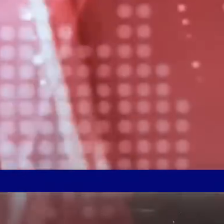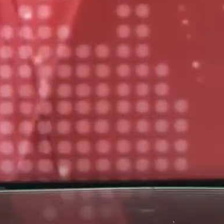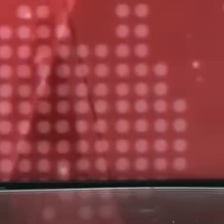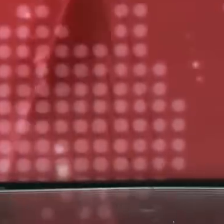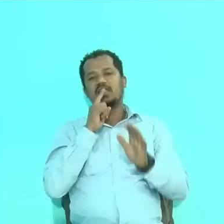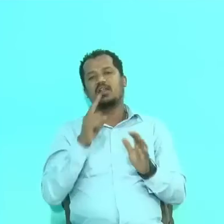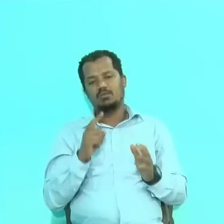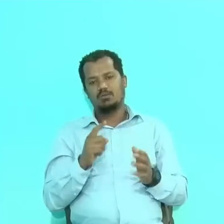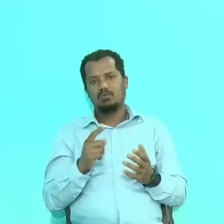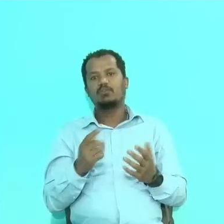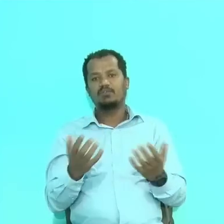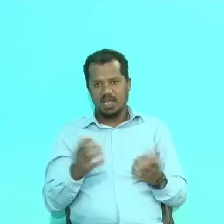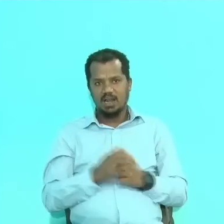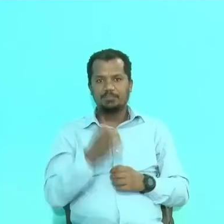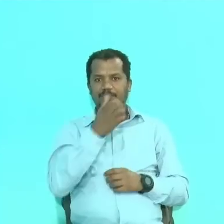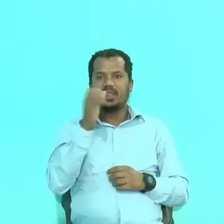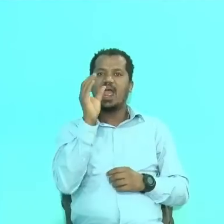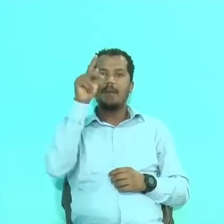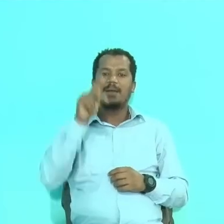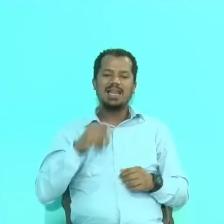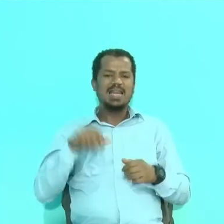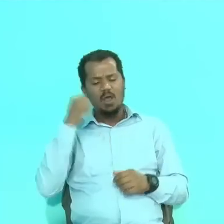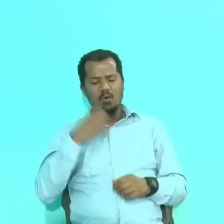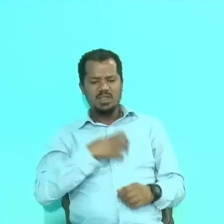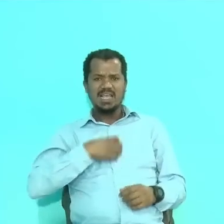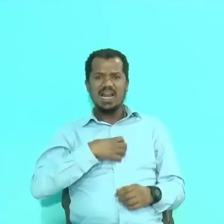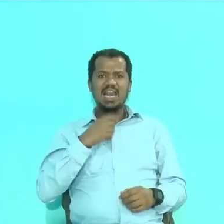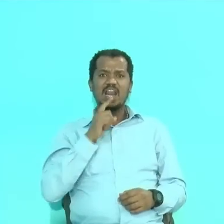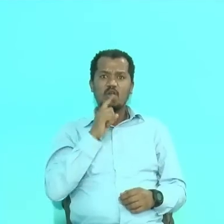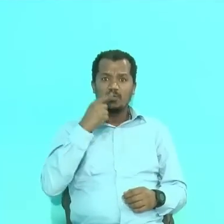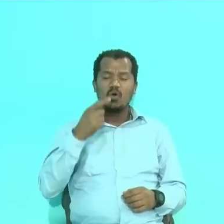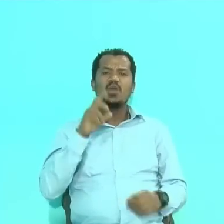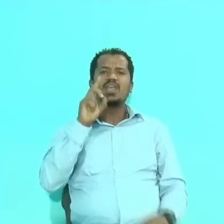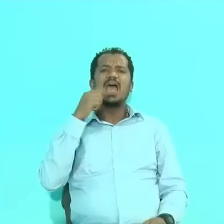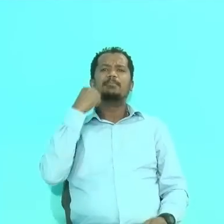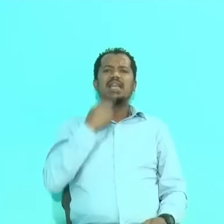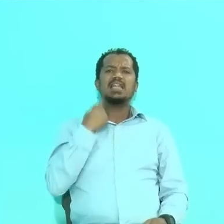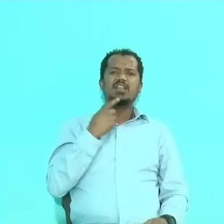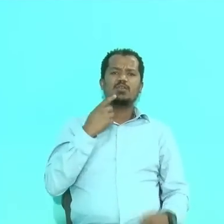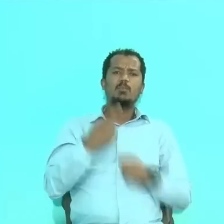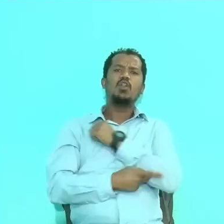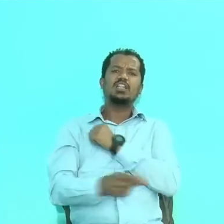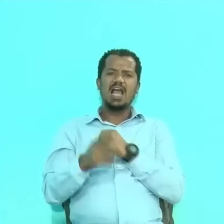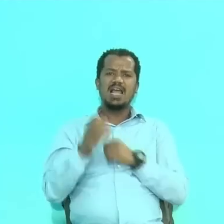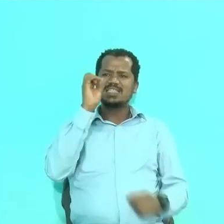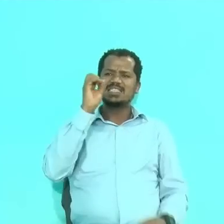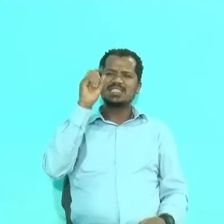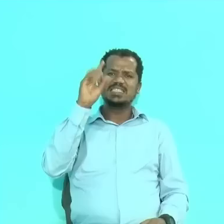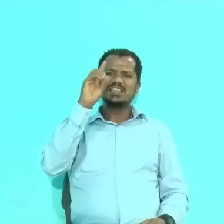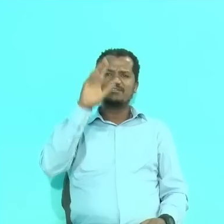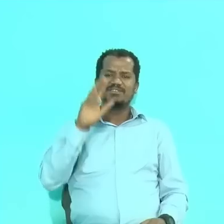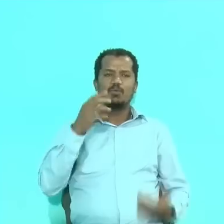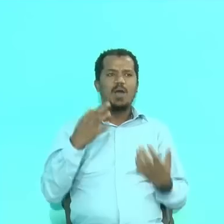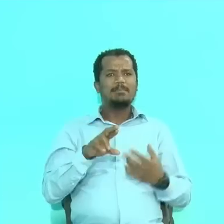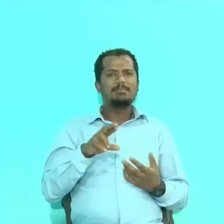ኢሃፓ። ኢሃፓ ሌላው የቅራኔ መንስኤ ብሎ የሚያስበው የማንነት ፖለቲካ ጽንፍ መርገጥ ወይም